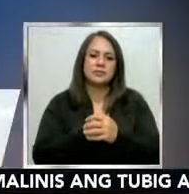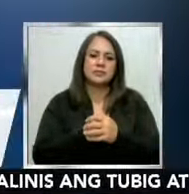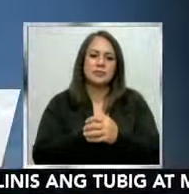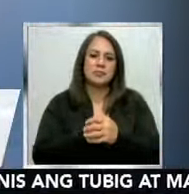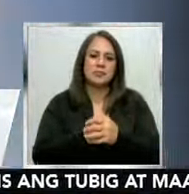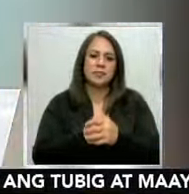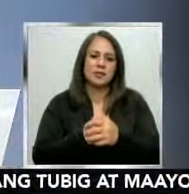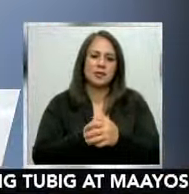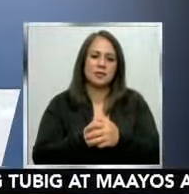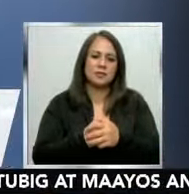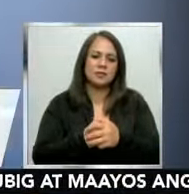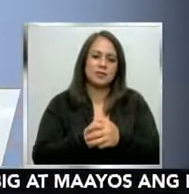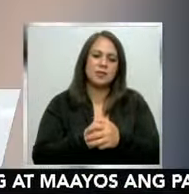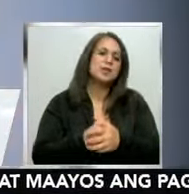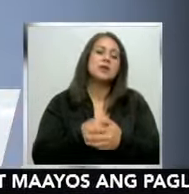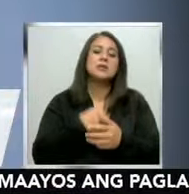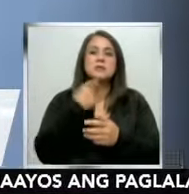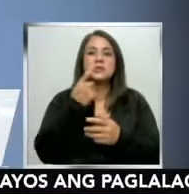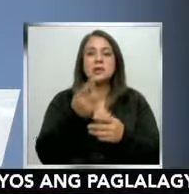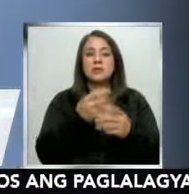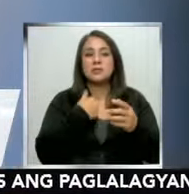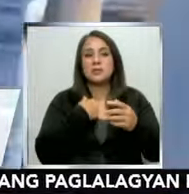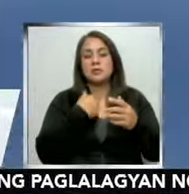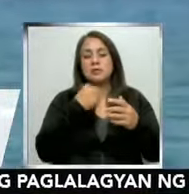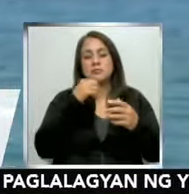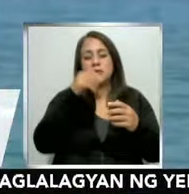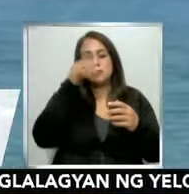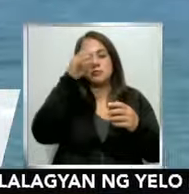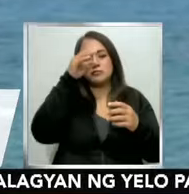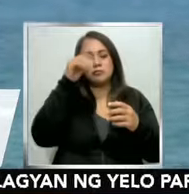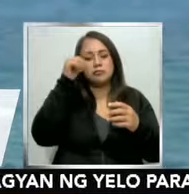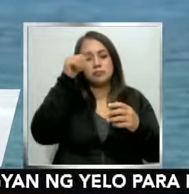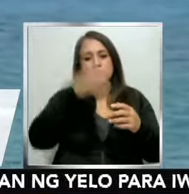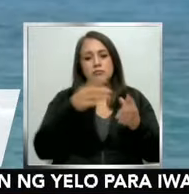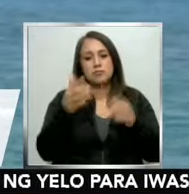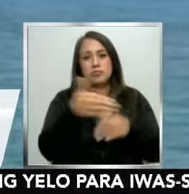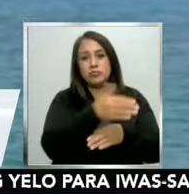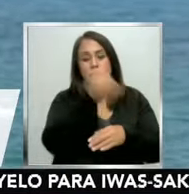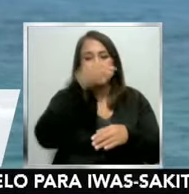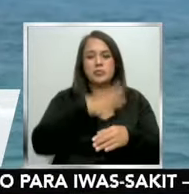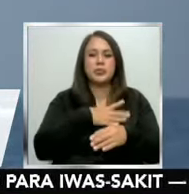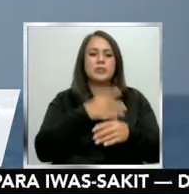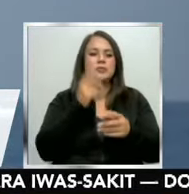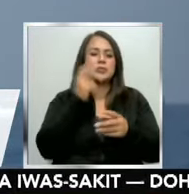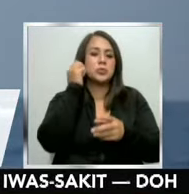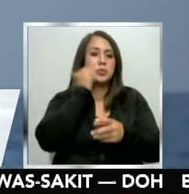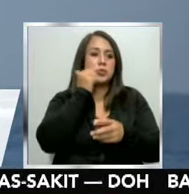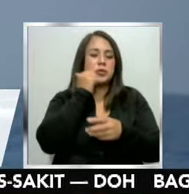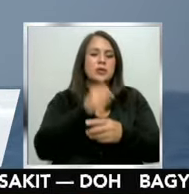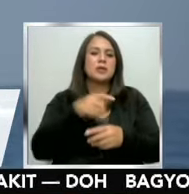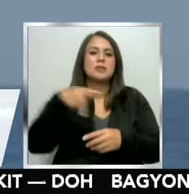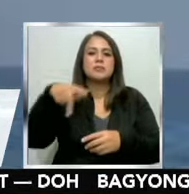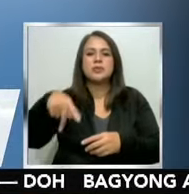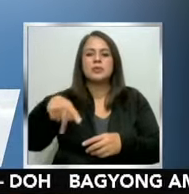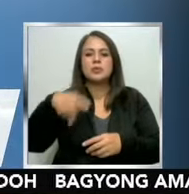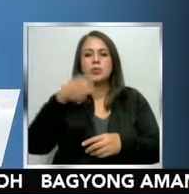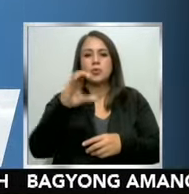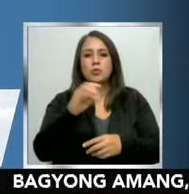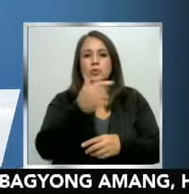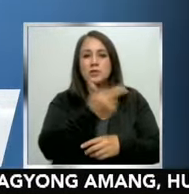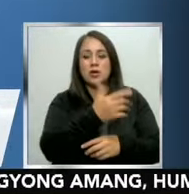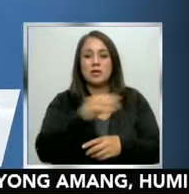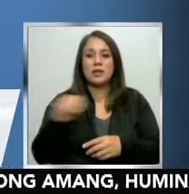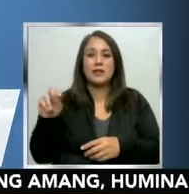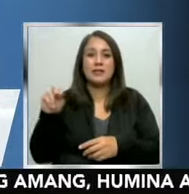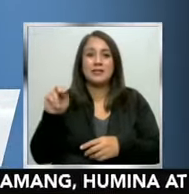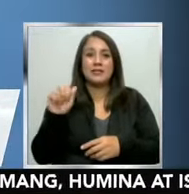Sa tingin ng mangingisda rito, ang napapadalas na pagpapatrolya doon ng Philippine Coast Guard at Navy ang dahilan kung bakit